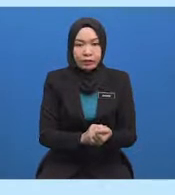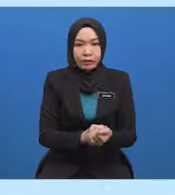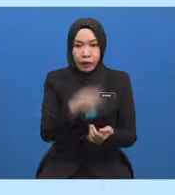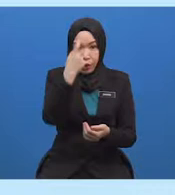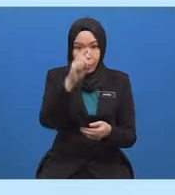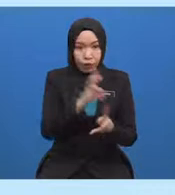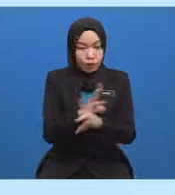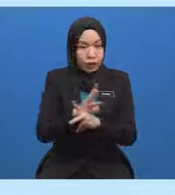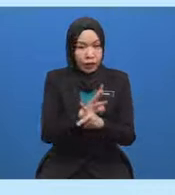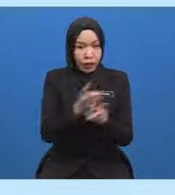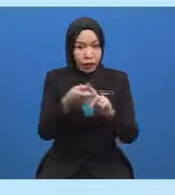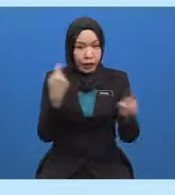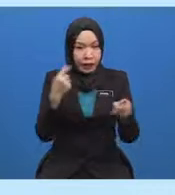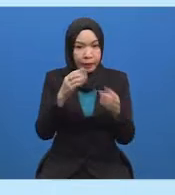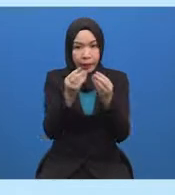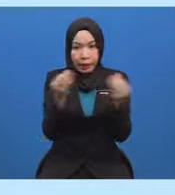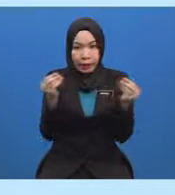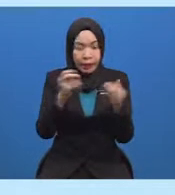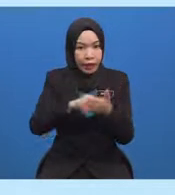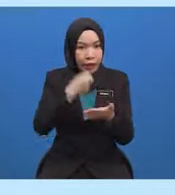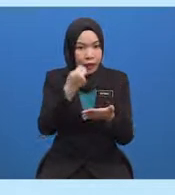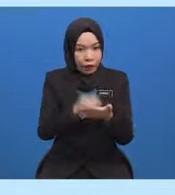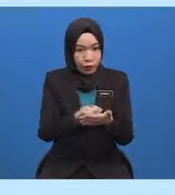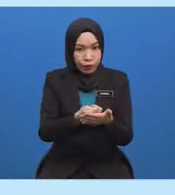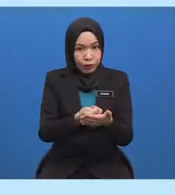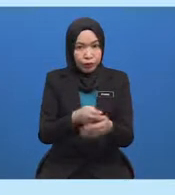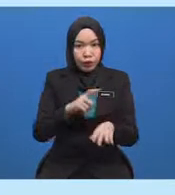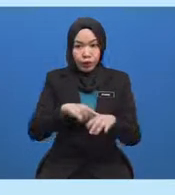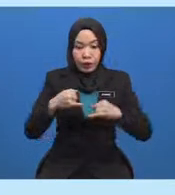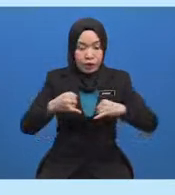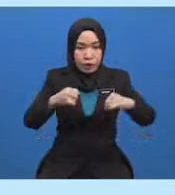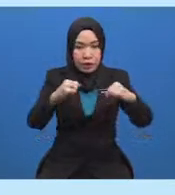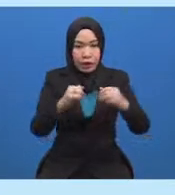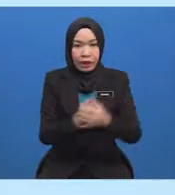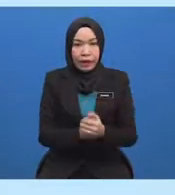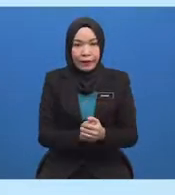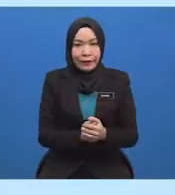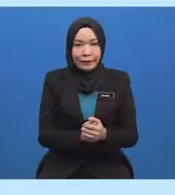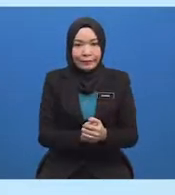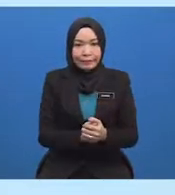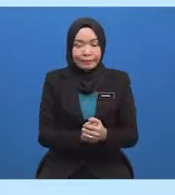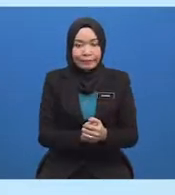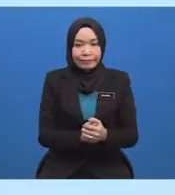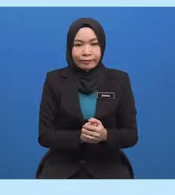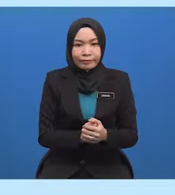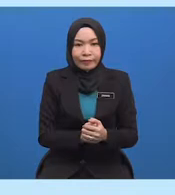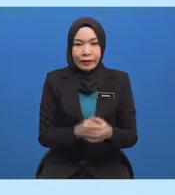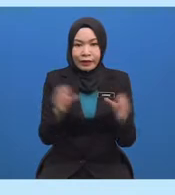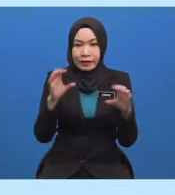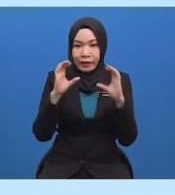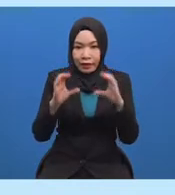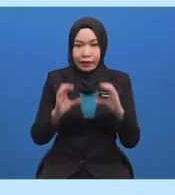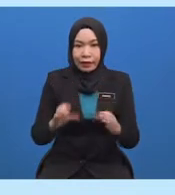dan mengelakkan runtuhan ke atas Jalan Raya atau lebih rayap cukupan plastik juga